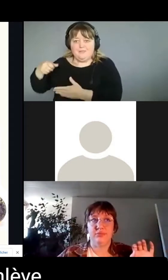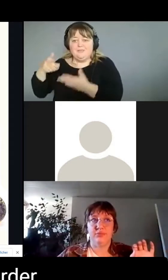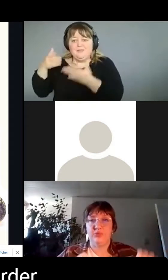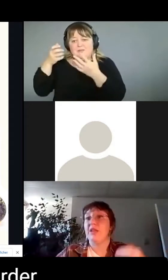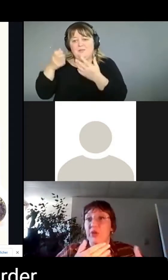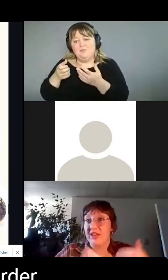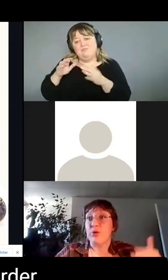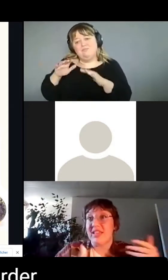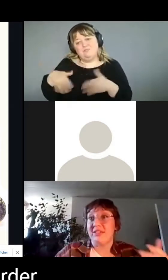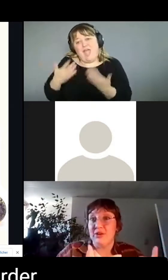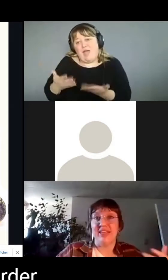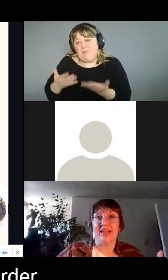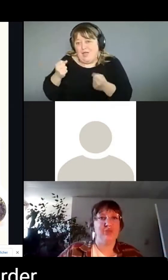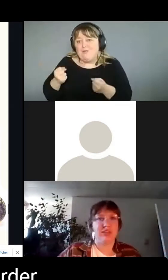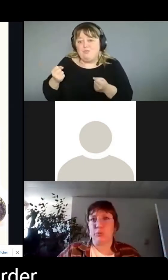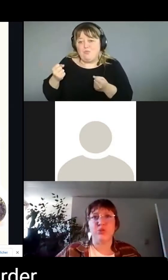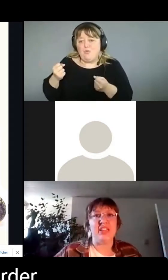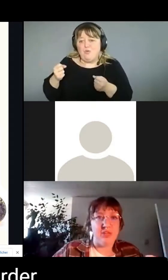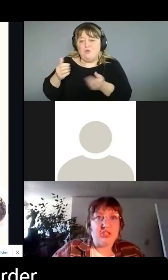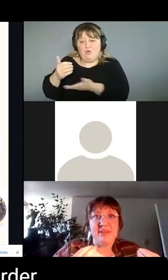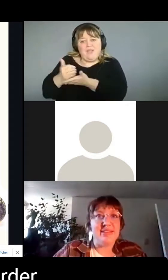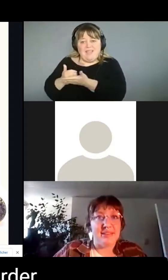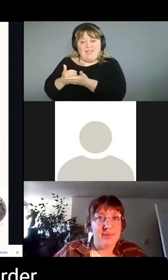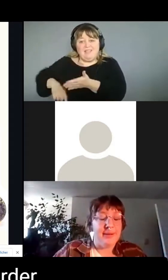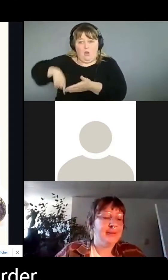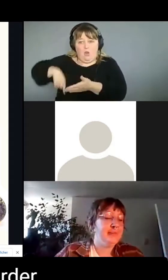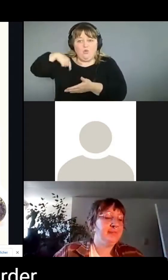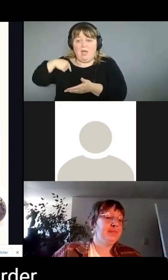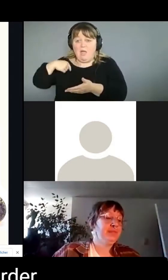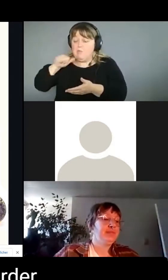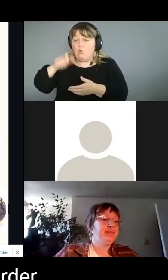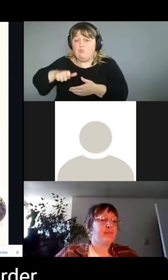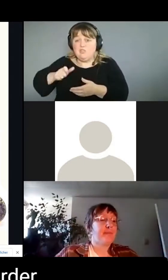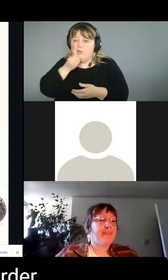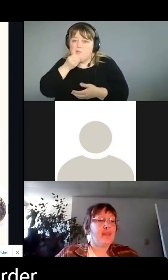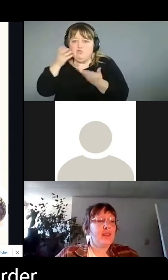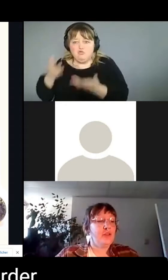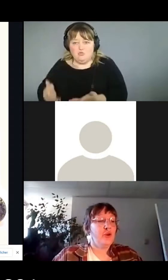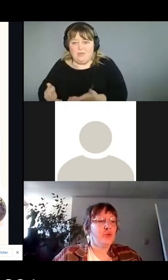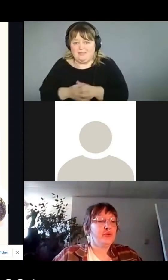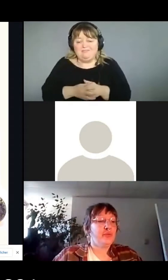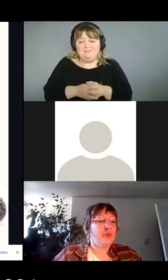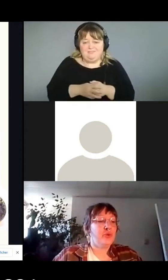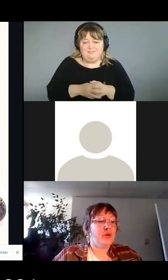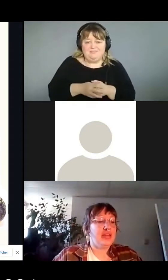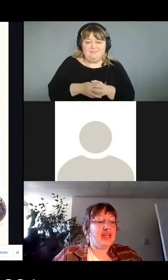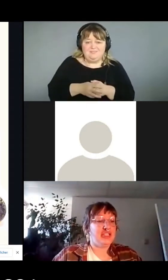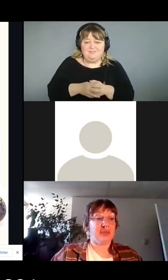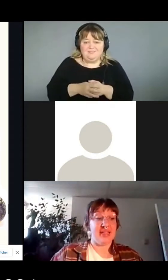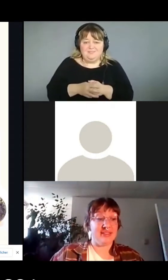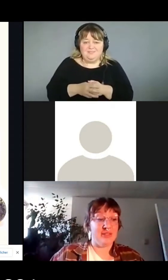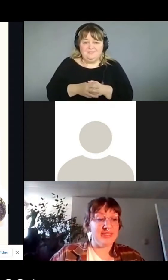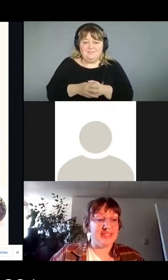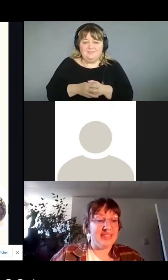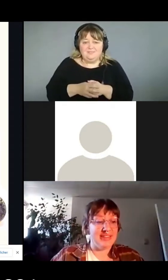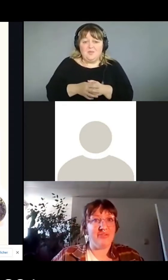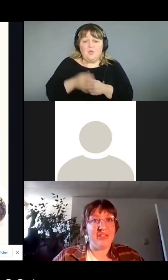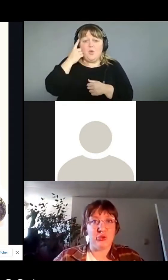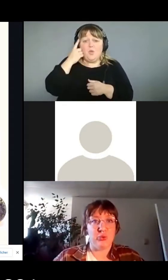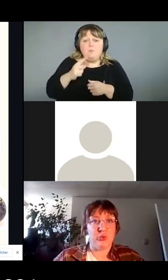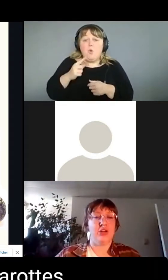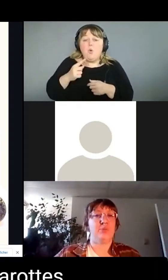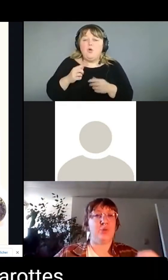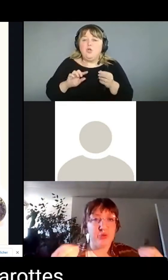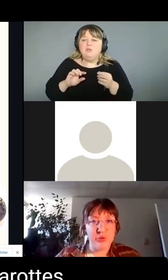vous allez pouvoir les conserver, là, les garder, vous n'êtes pas obligé de les manger immédiatement. Donc, pour la germination, c'est 7 à